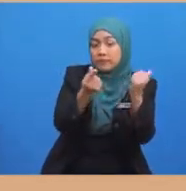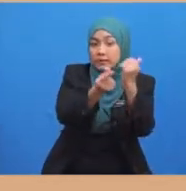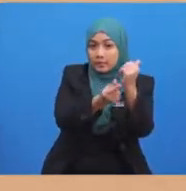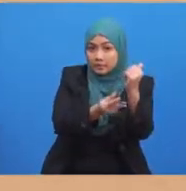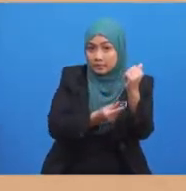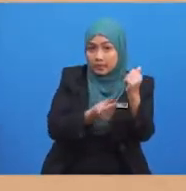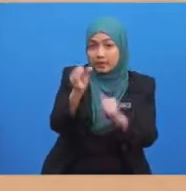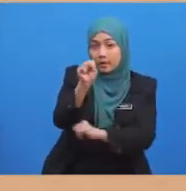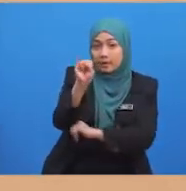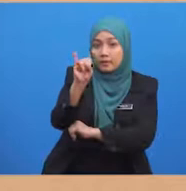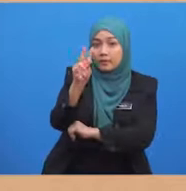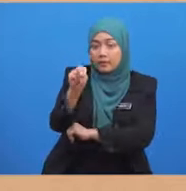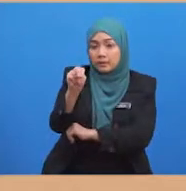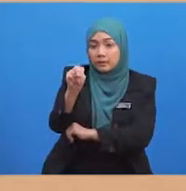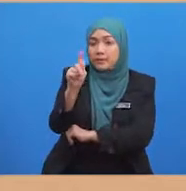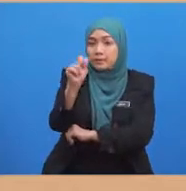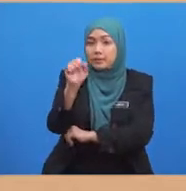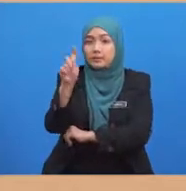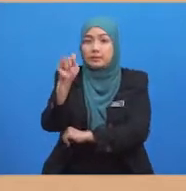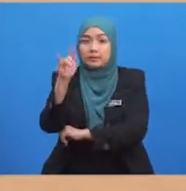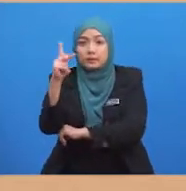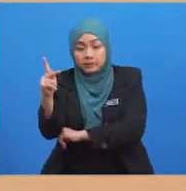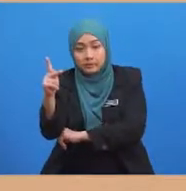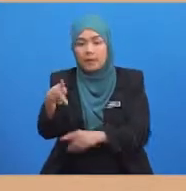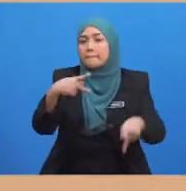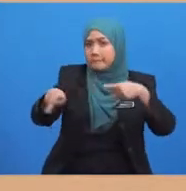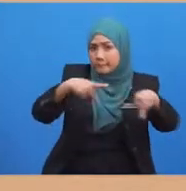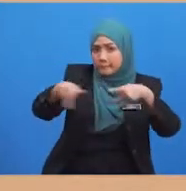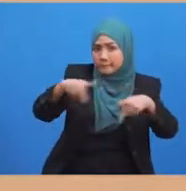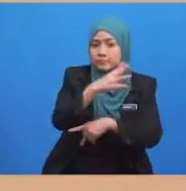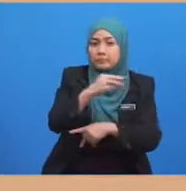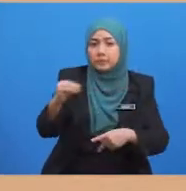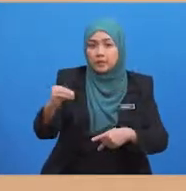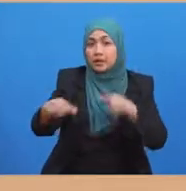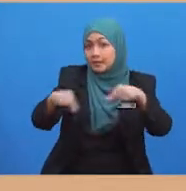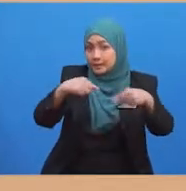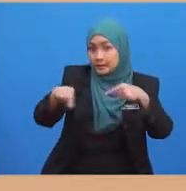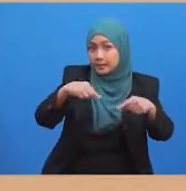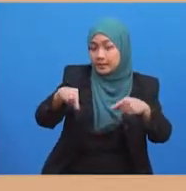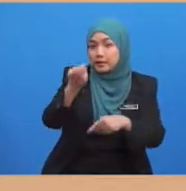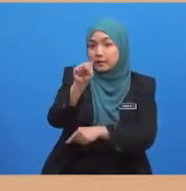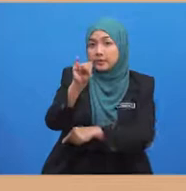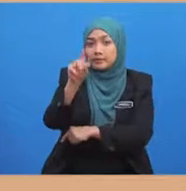sintetik, plastik dan gentian sintetik.